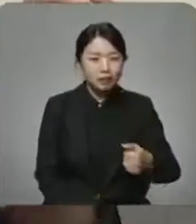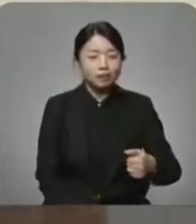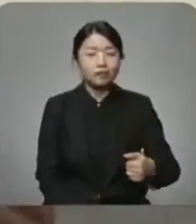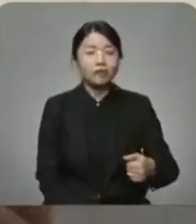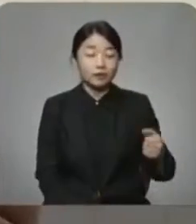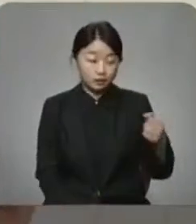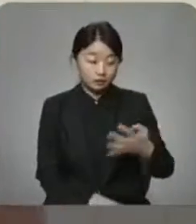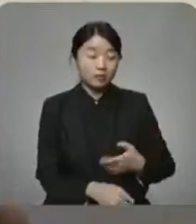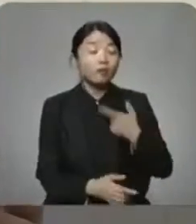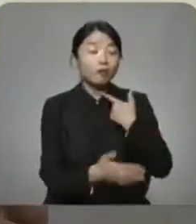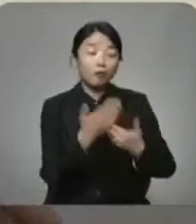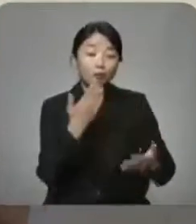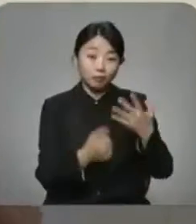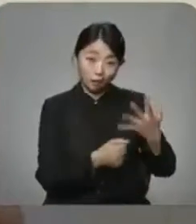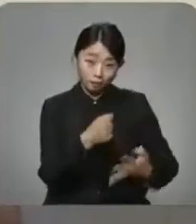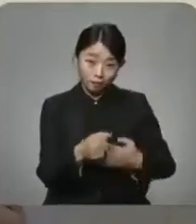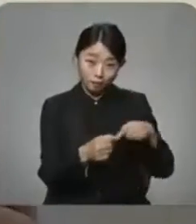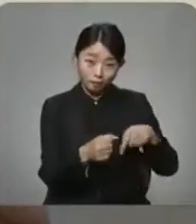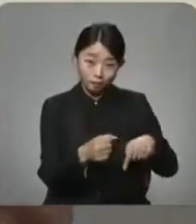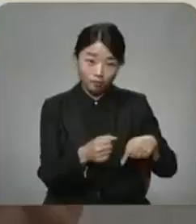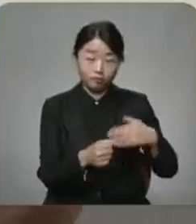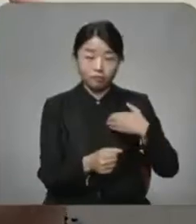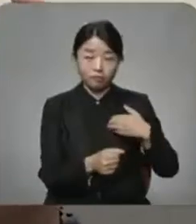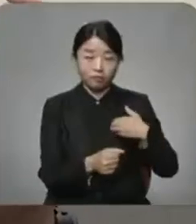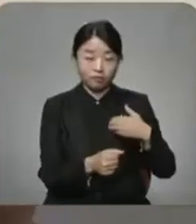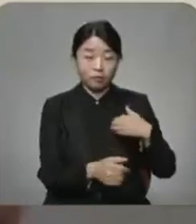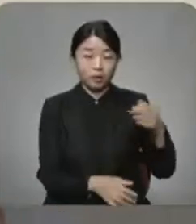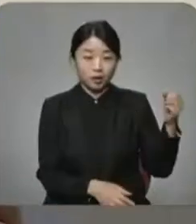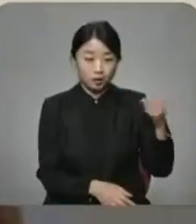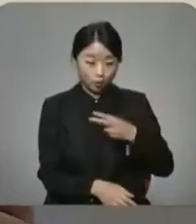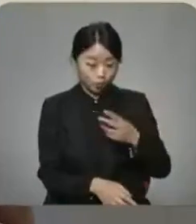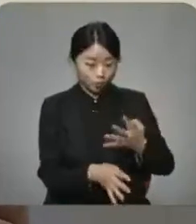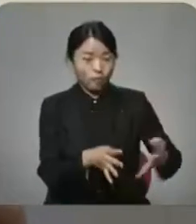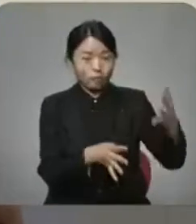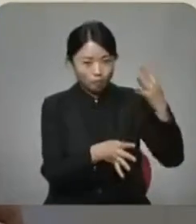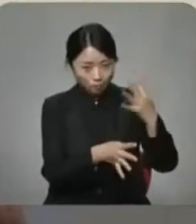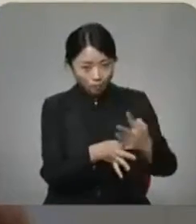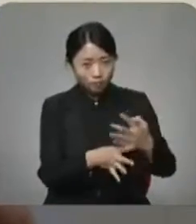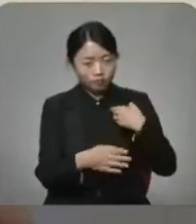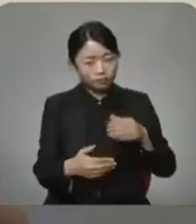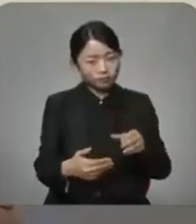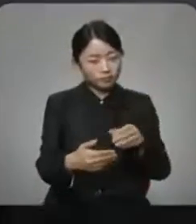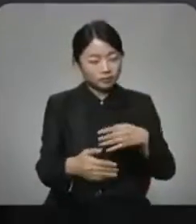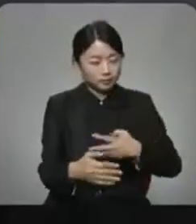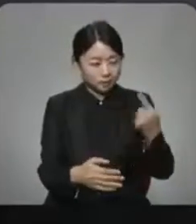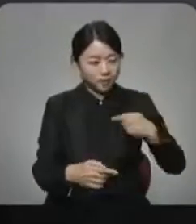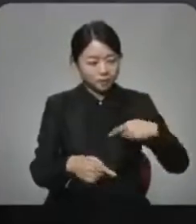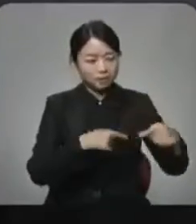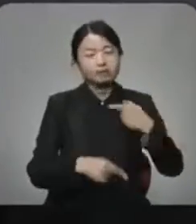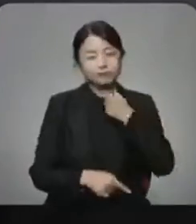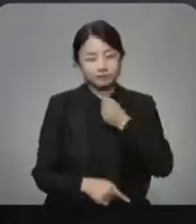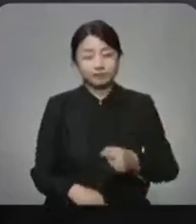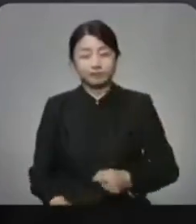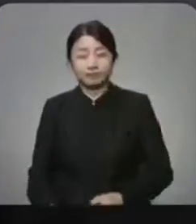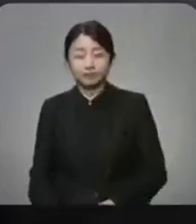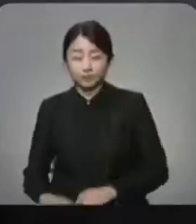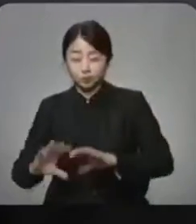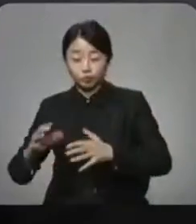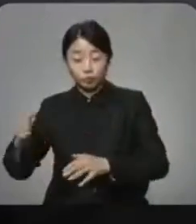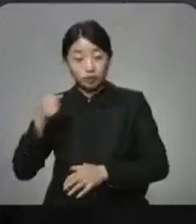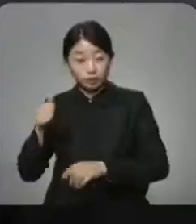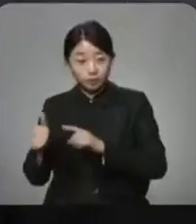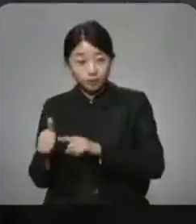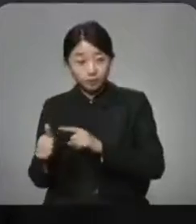경험까지 쌓았습니다 이런 후보가 전시장이 반드시 돼서 태백을 이끌어야 된다고 생각합니다 국내 이미 상 후보는